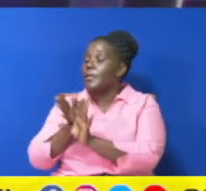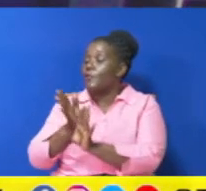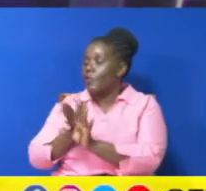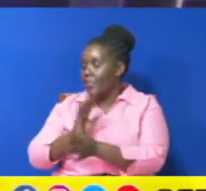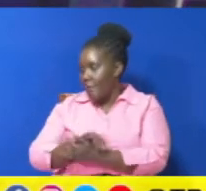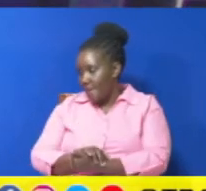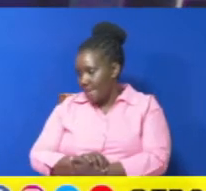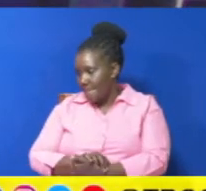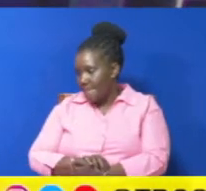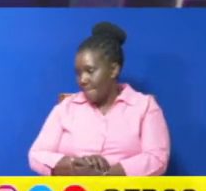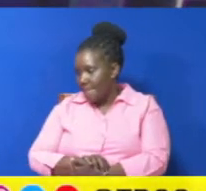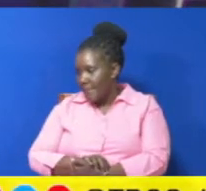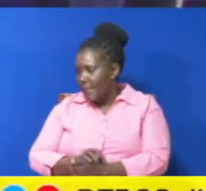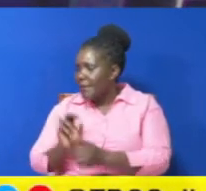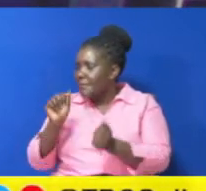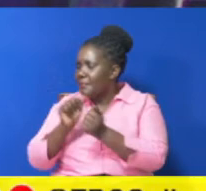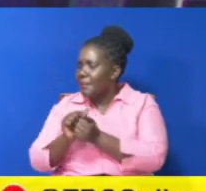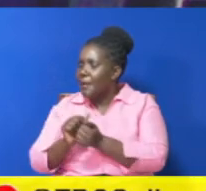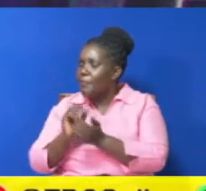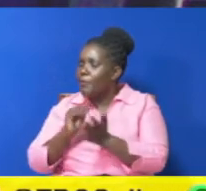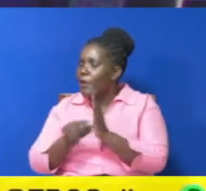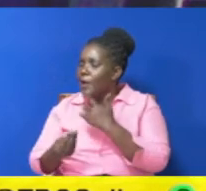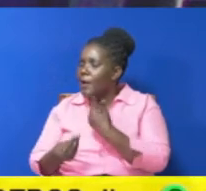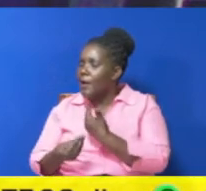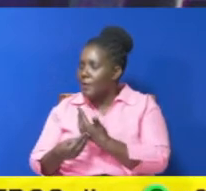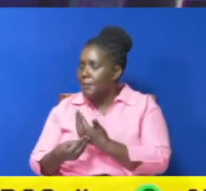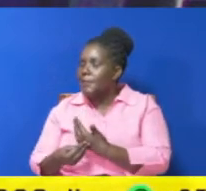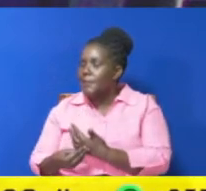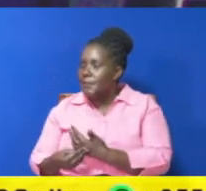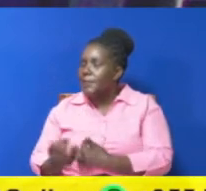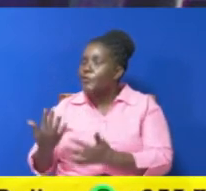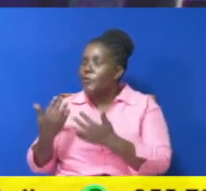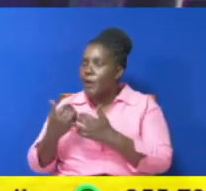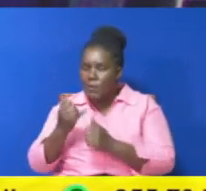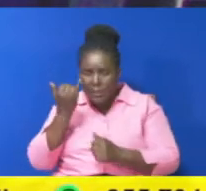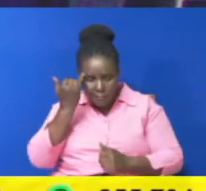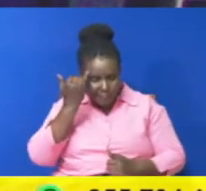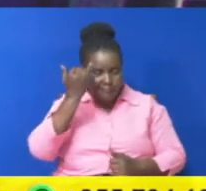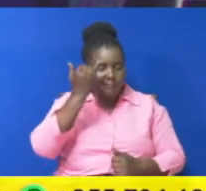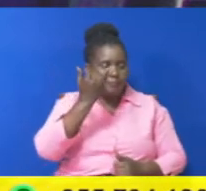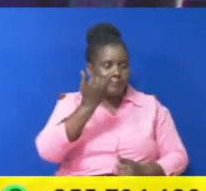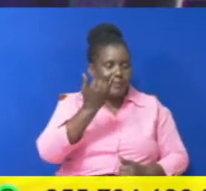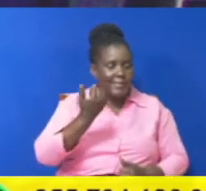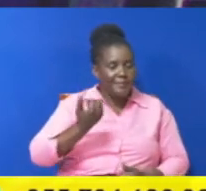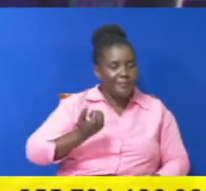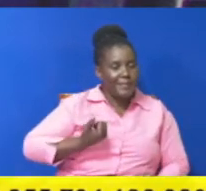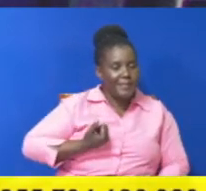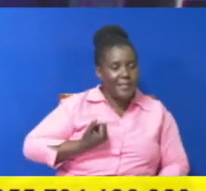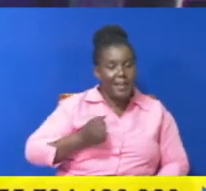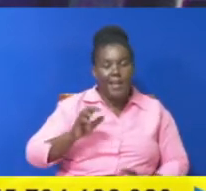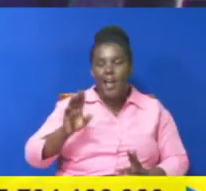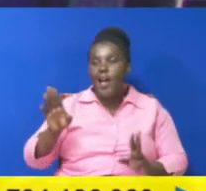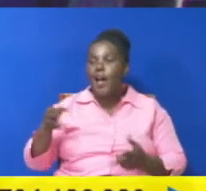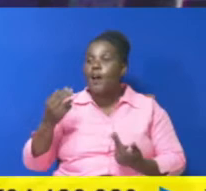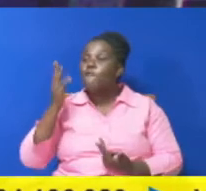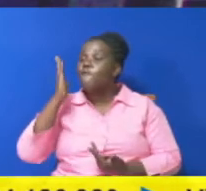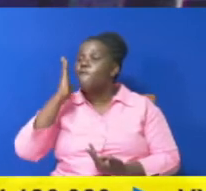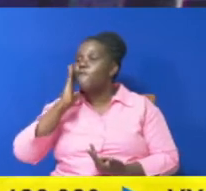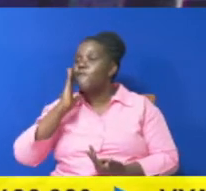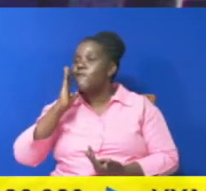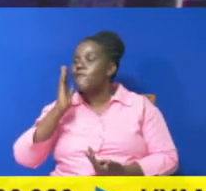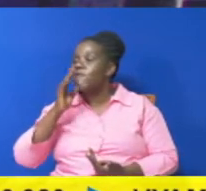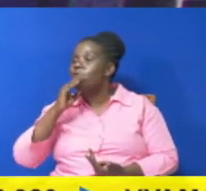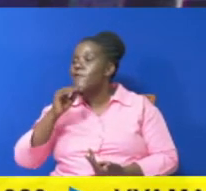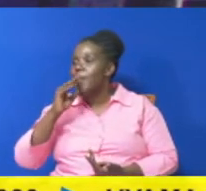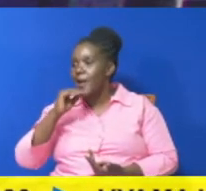saikolojia, ni vitu gani labda unaweza ukamshauri binti ama mvulana wakati kabla hajaingia